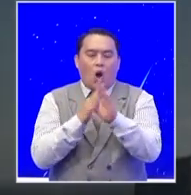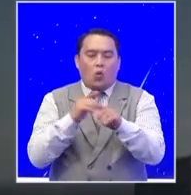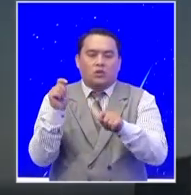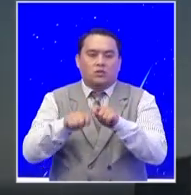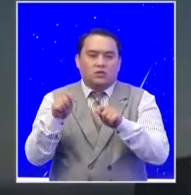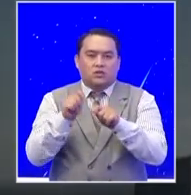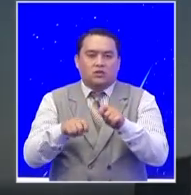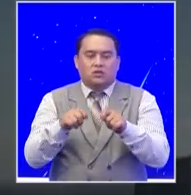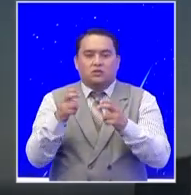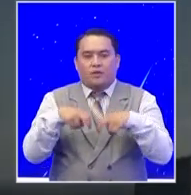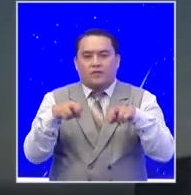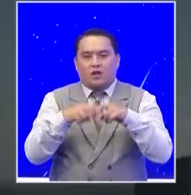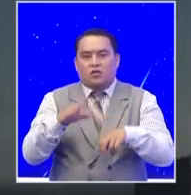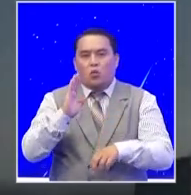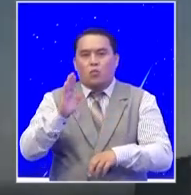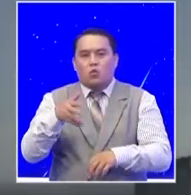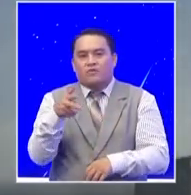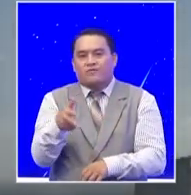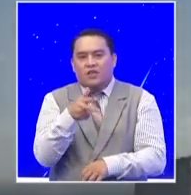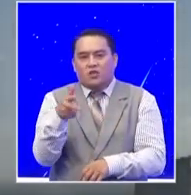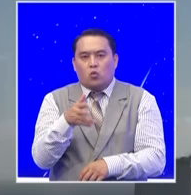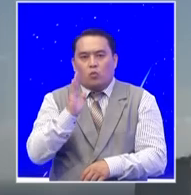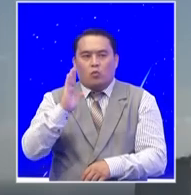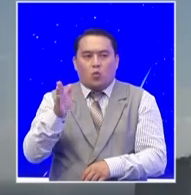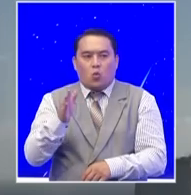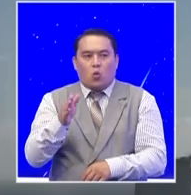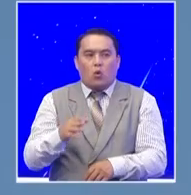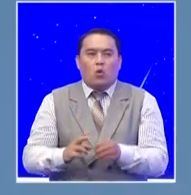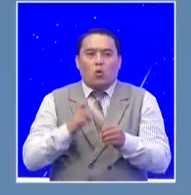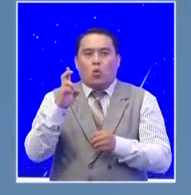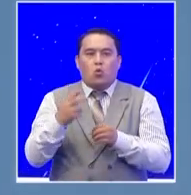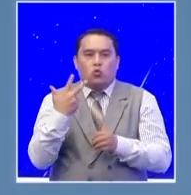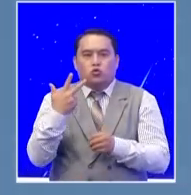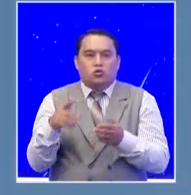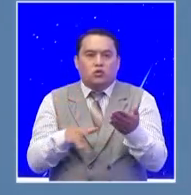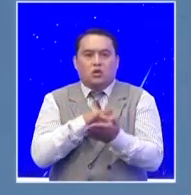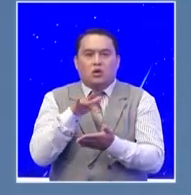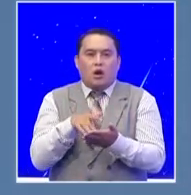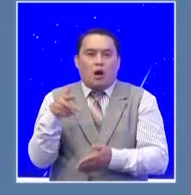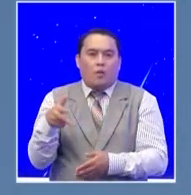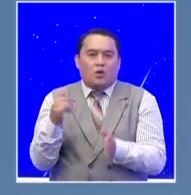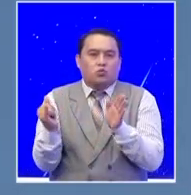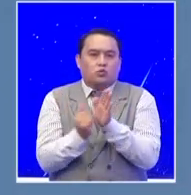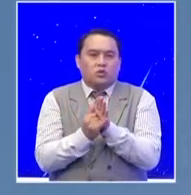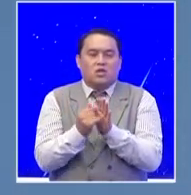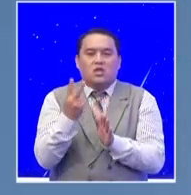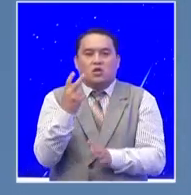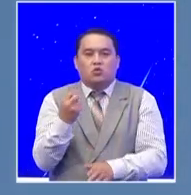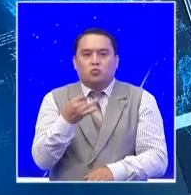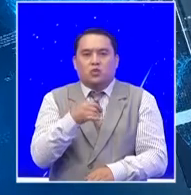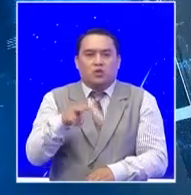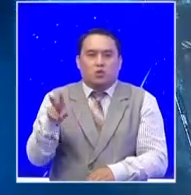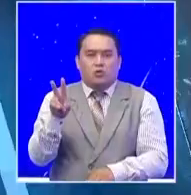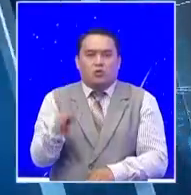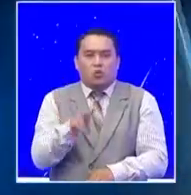қабаты зерделейді. Бұл процесс видео арқылы бақыланады. Кемеге арнайы 3 камера орнатылған. Жобаның жалпы құны